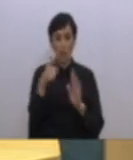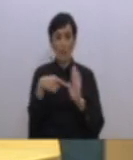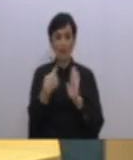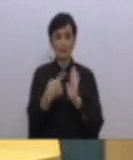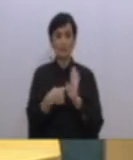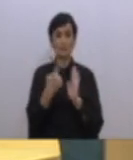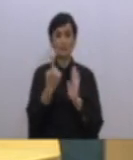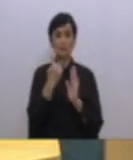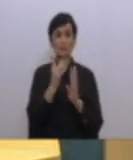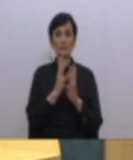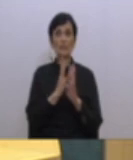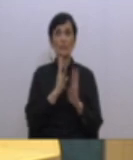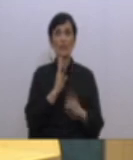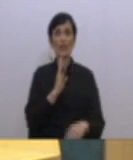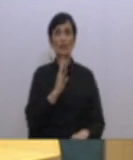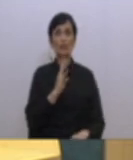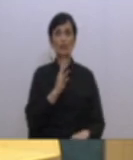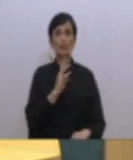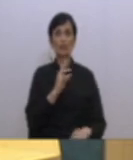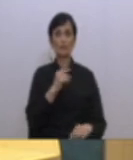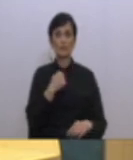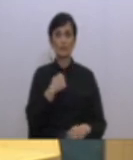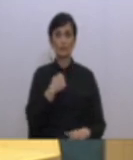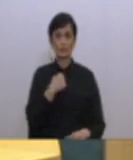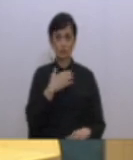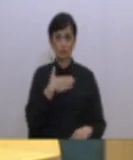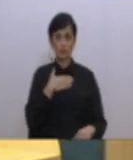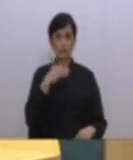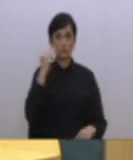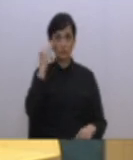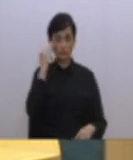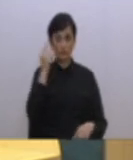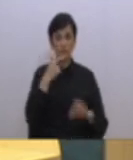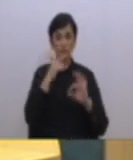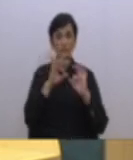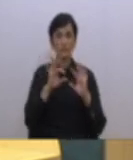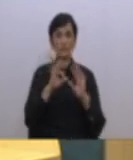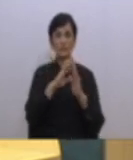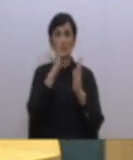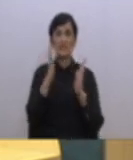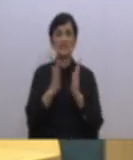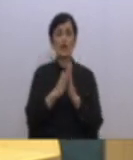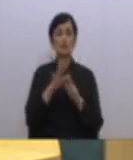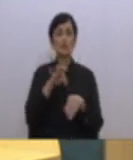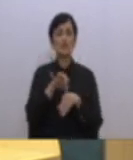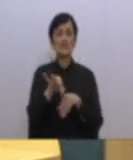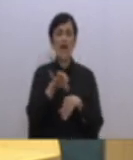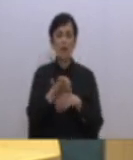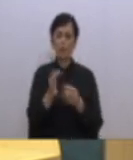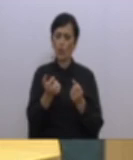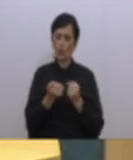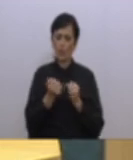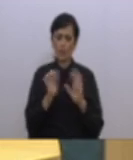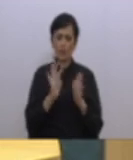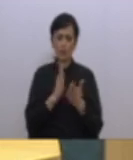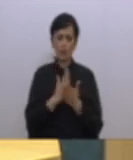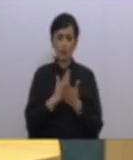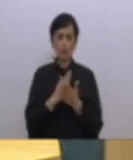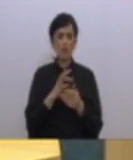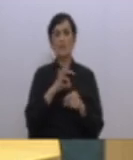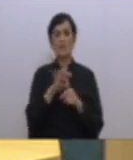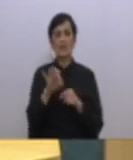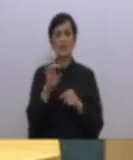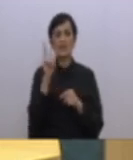პირველ რიგში მე ჩემი აზრი გითხარით, რომ საერთოდ ძალადობა არის მიუღებელი. მიუღებელია, ეს